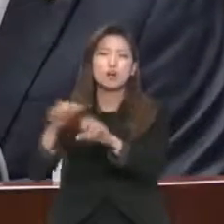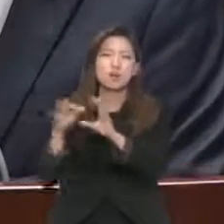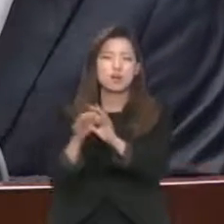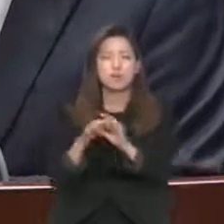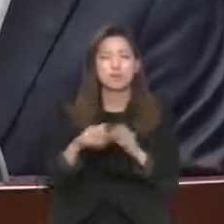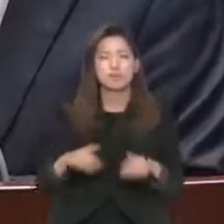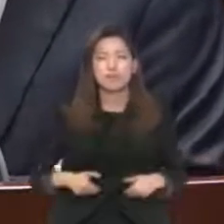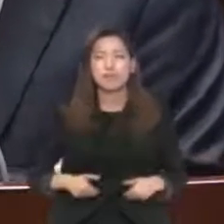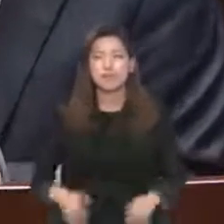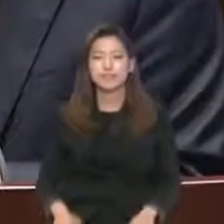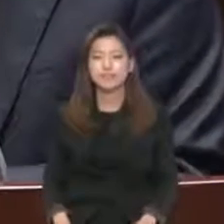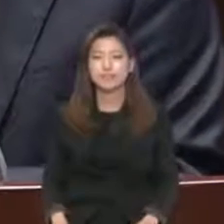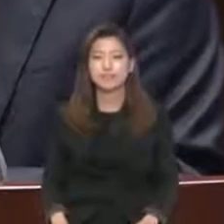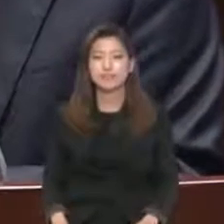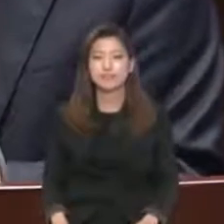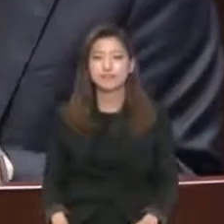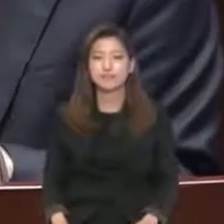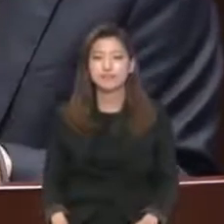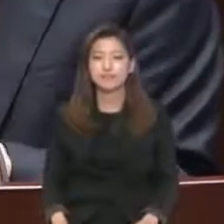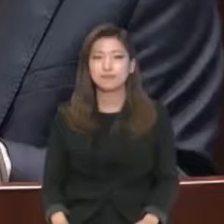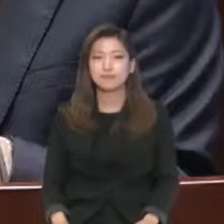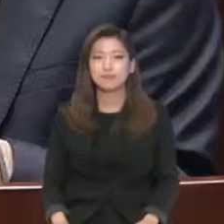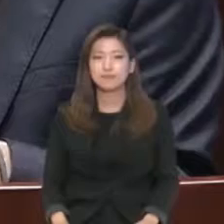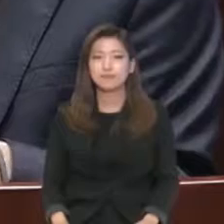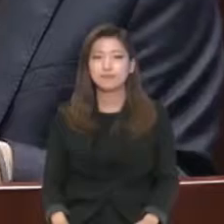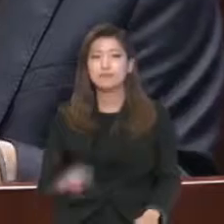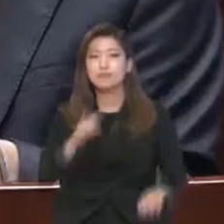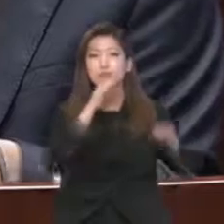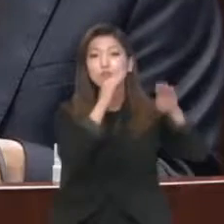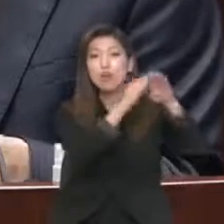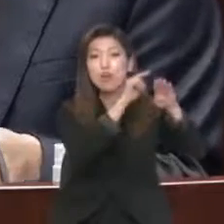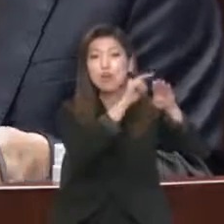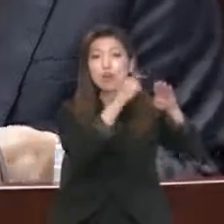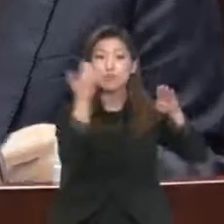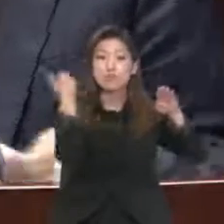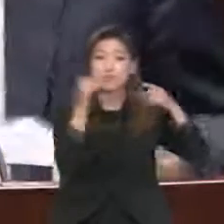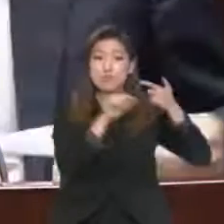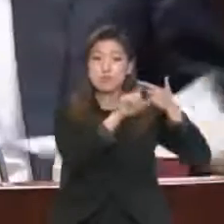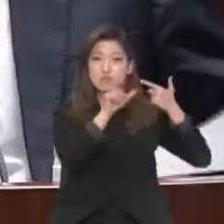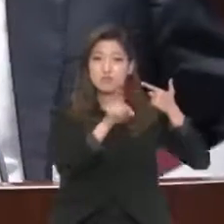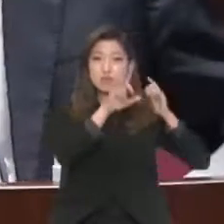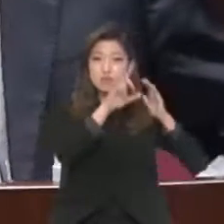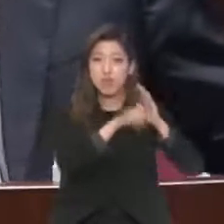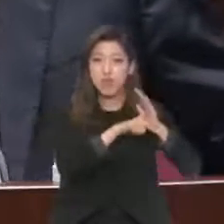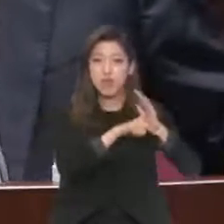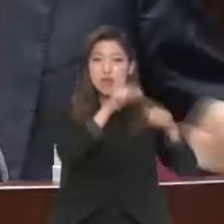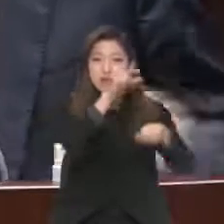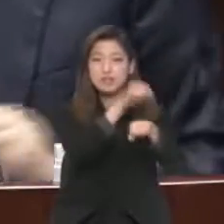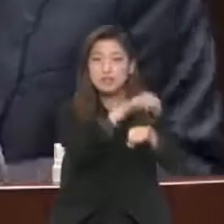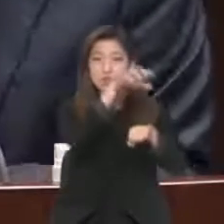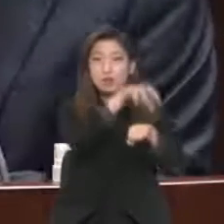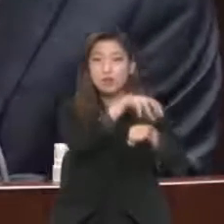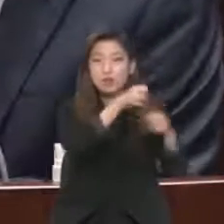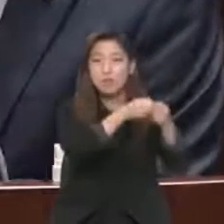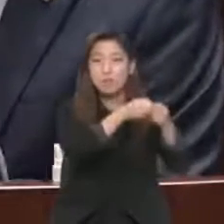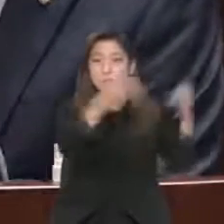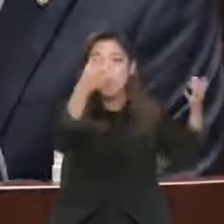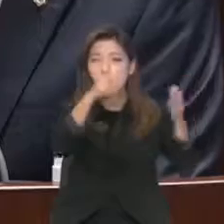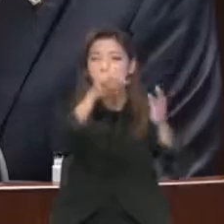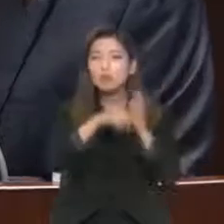이 사진을 보여드렸습니다. 장관님, 북한이 6월 개성공단 연락사무소를 폭파시켰을 때 우리 정부는 어떤 대응을